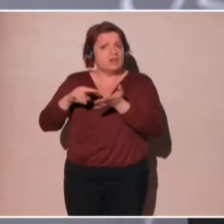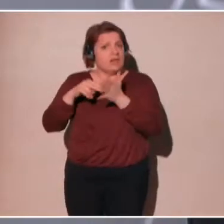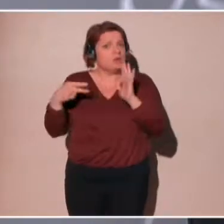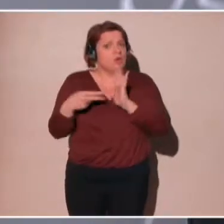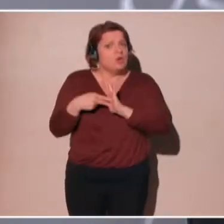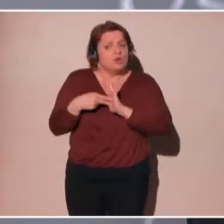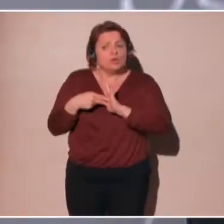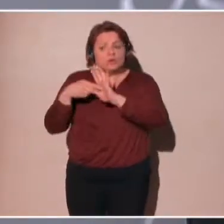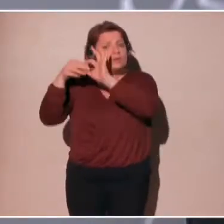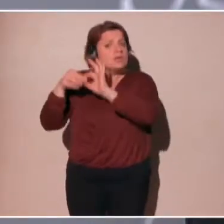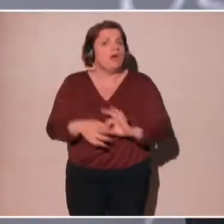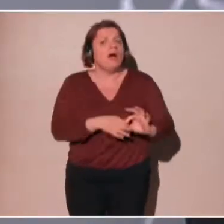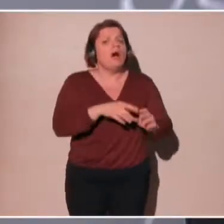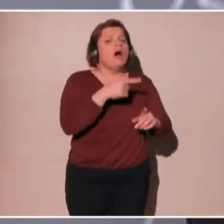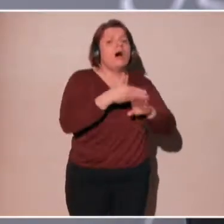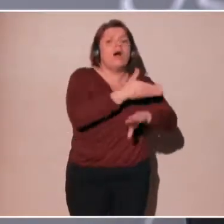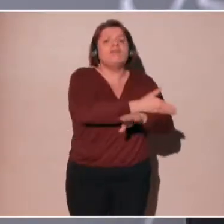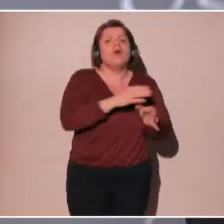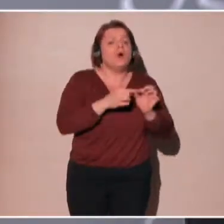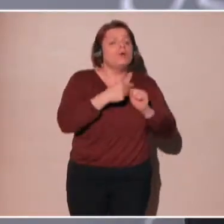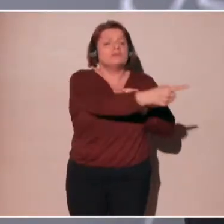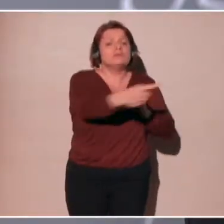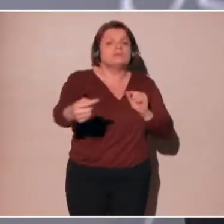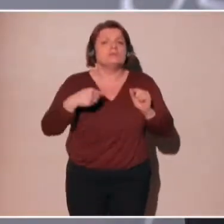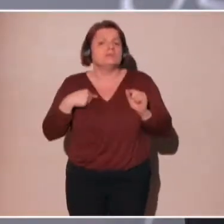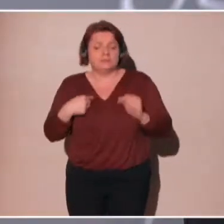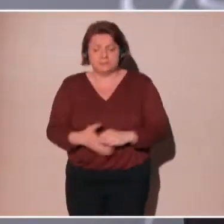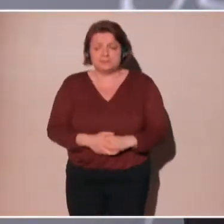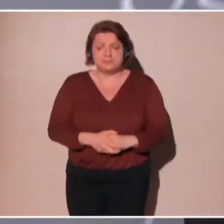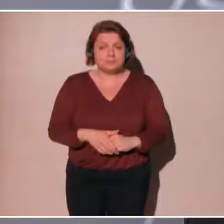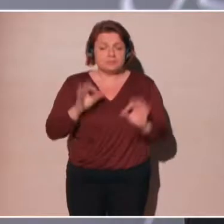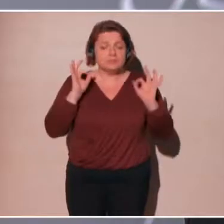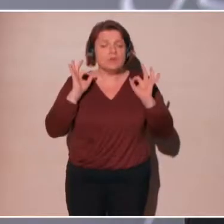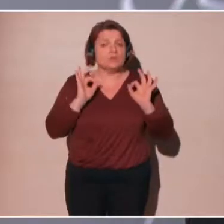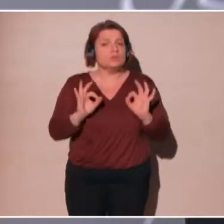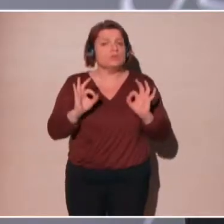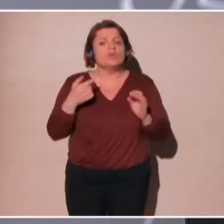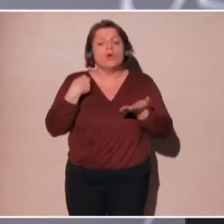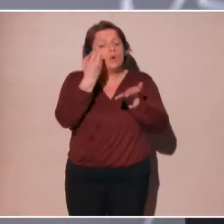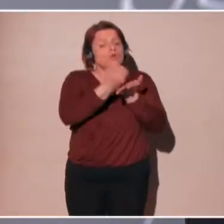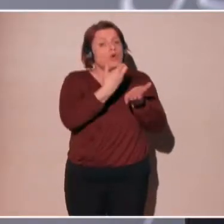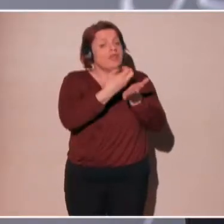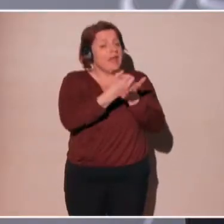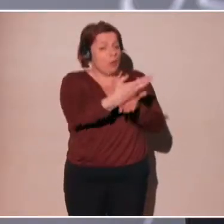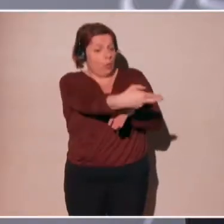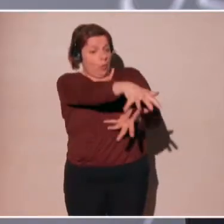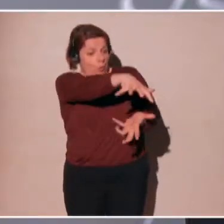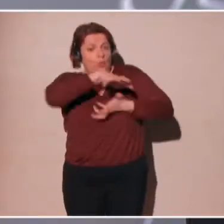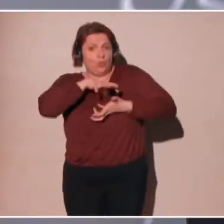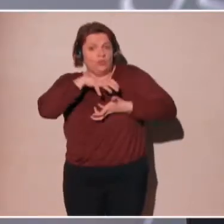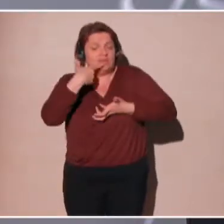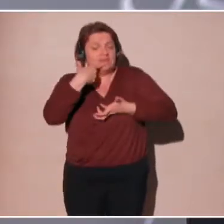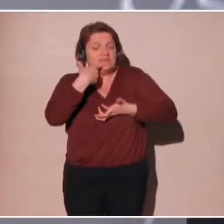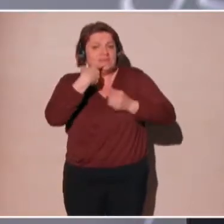paradigme d'avant. Et donc, l'idée de rapatrier ces données, revient à un changement de paradigme. La technologie